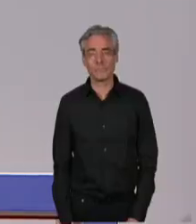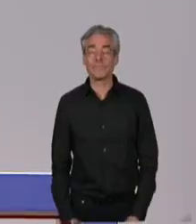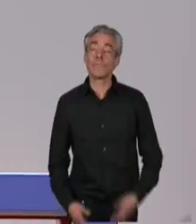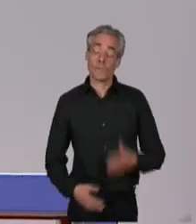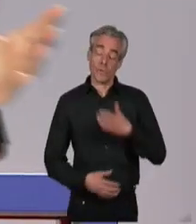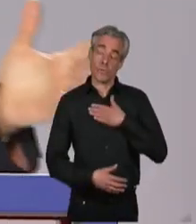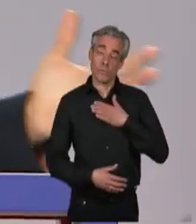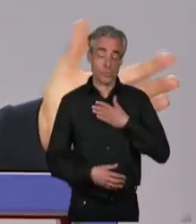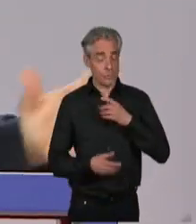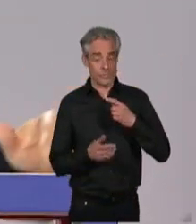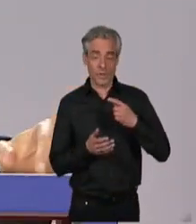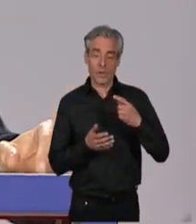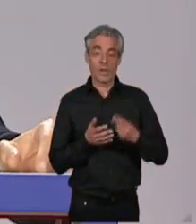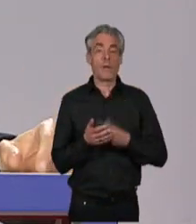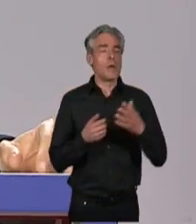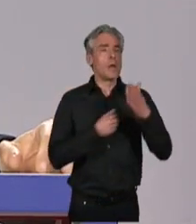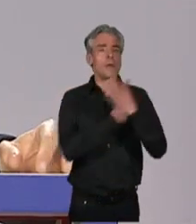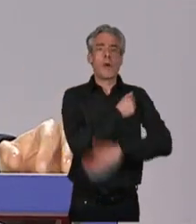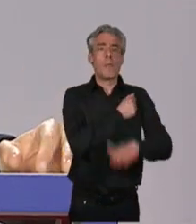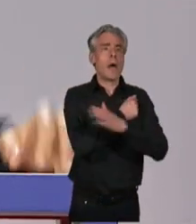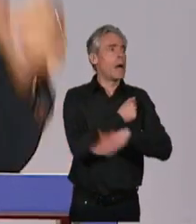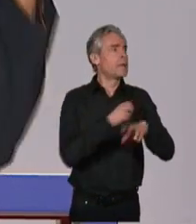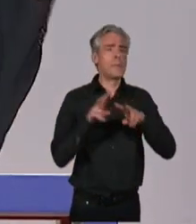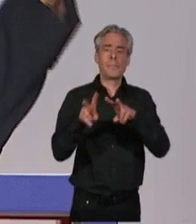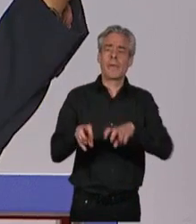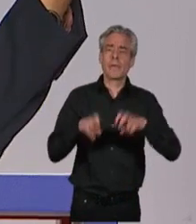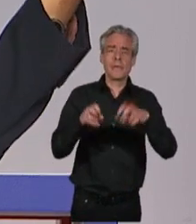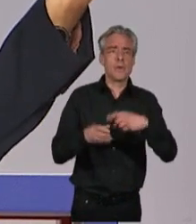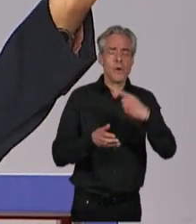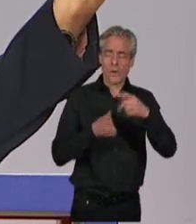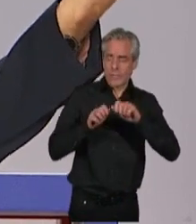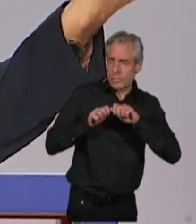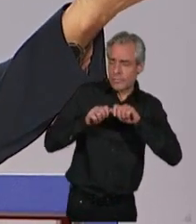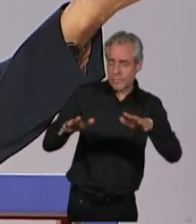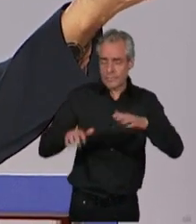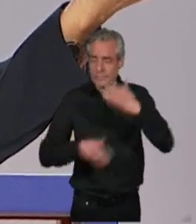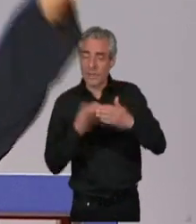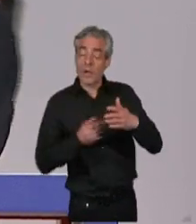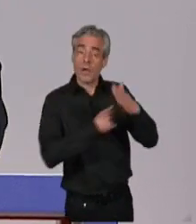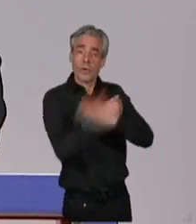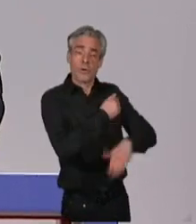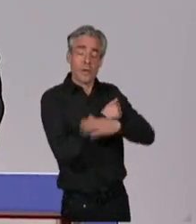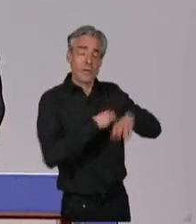Nous devons réinvestir notre ruralité. La ruralité à laquelle je crois est à l'image de la France que je